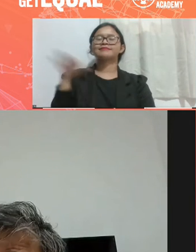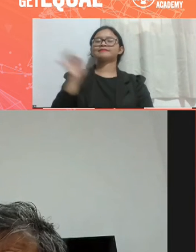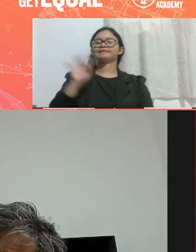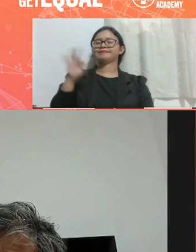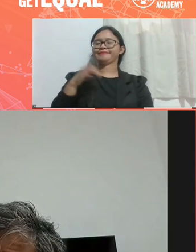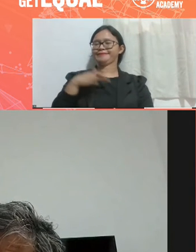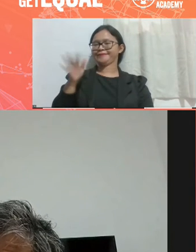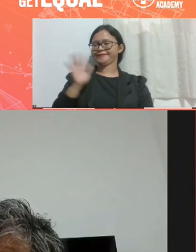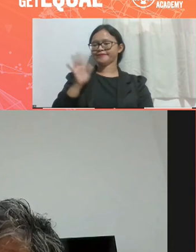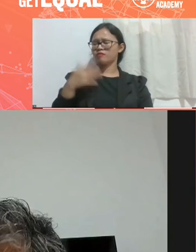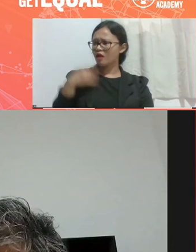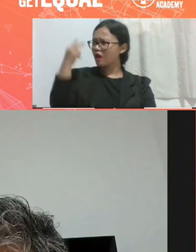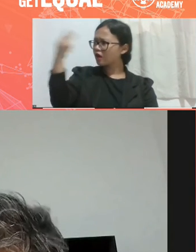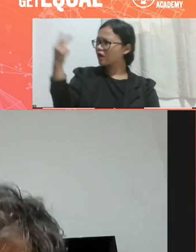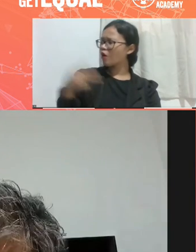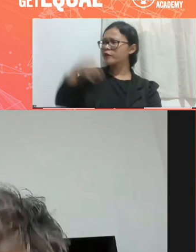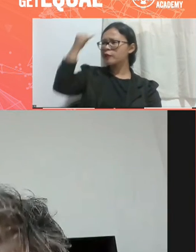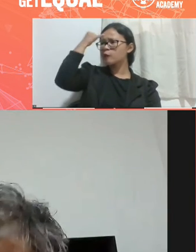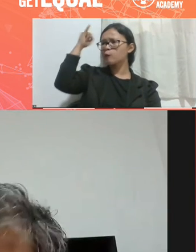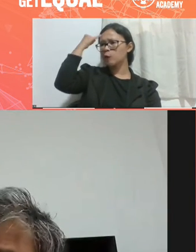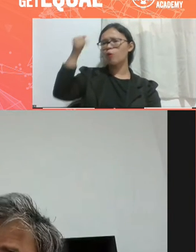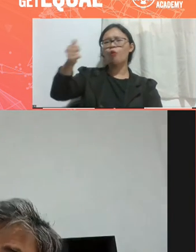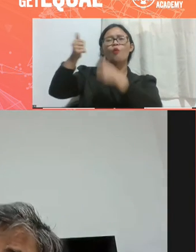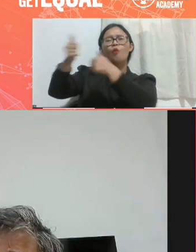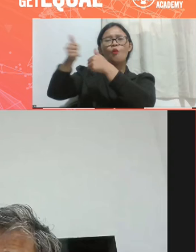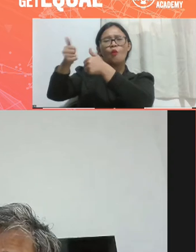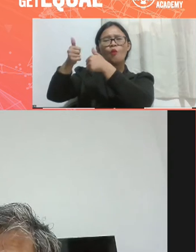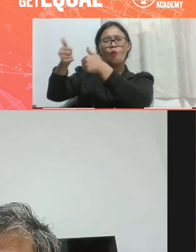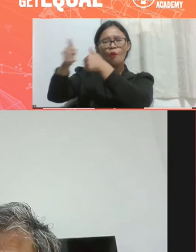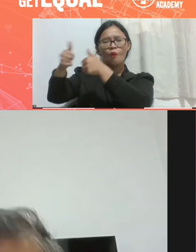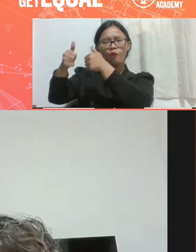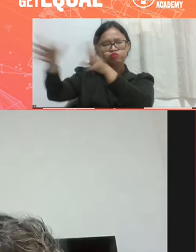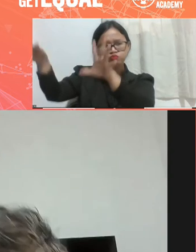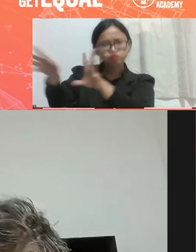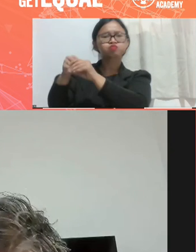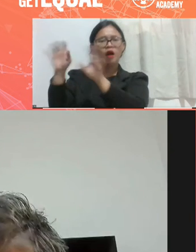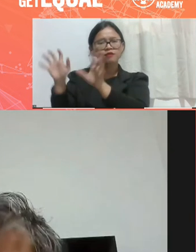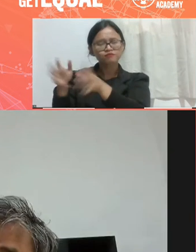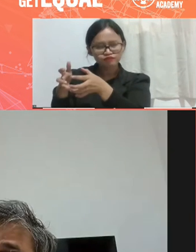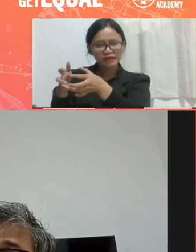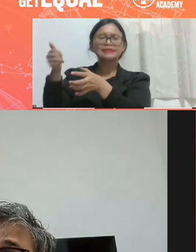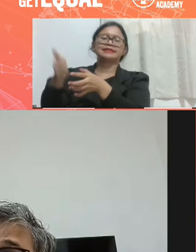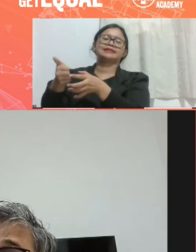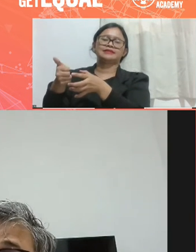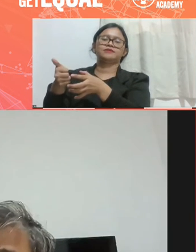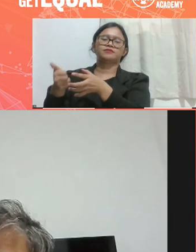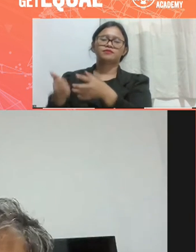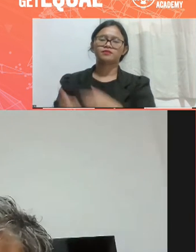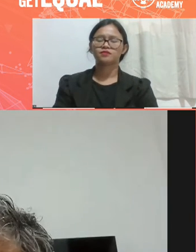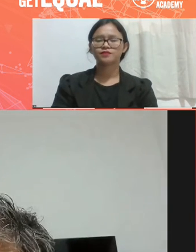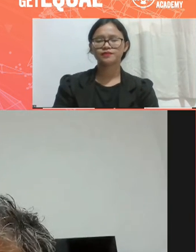yang menurut saya sangat dibutuhkan zaman ini untuk Indonesia. Ada ilmu komputer, ada ilmu